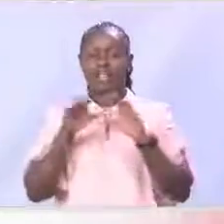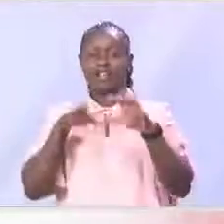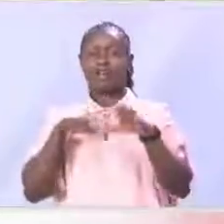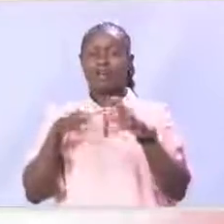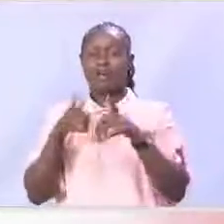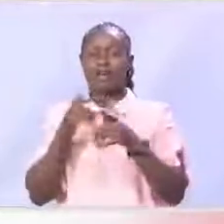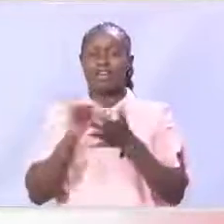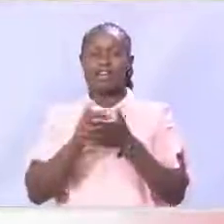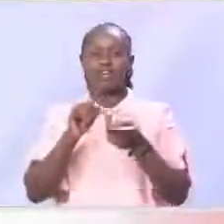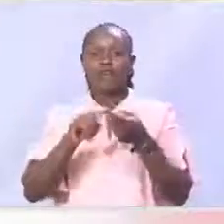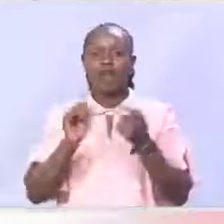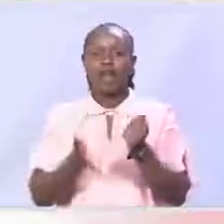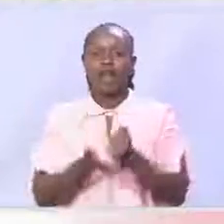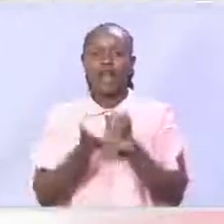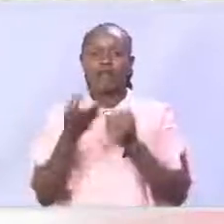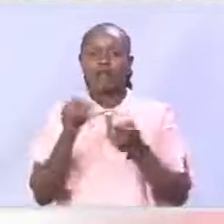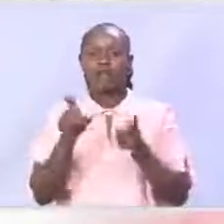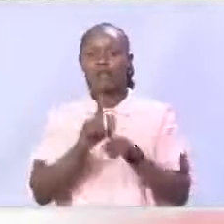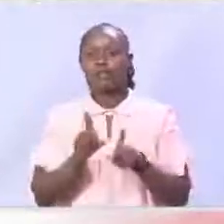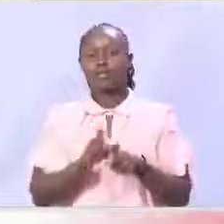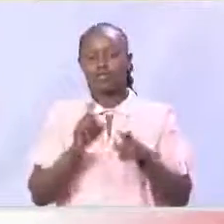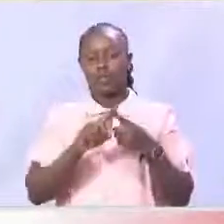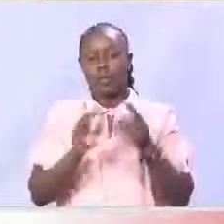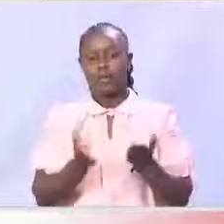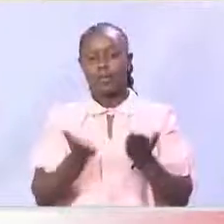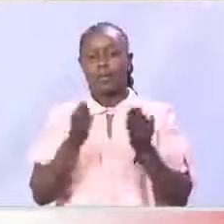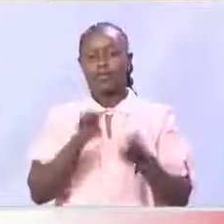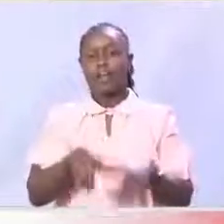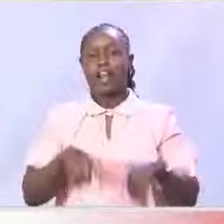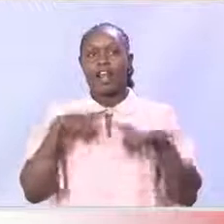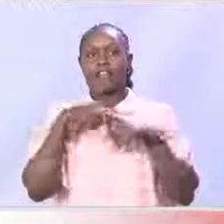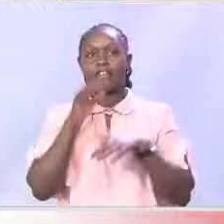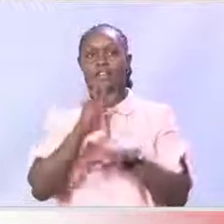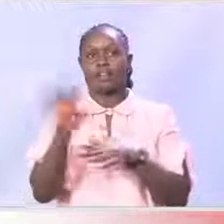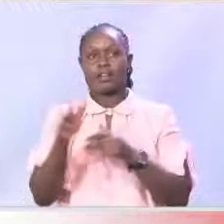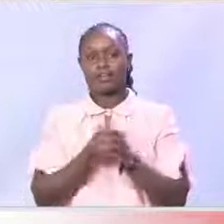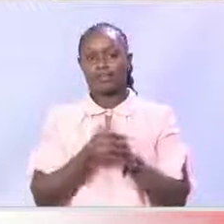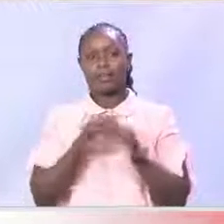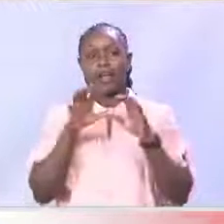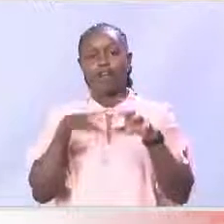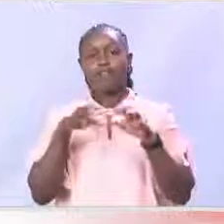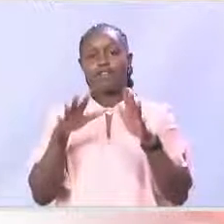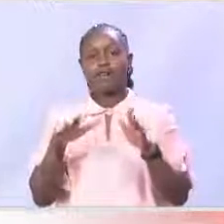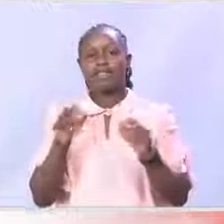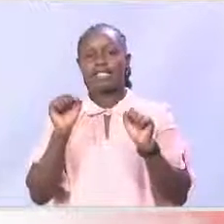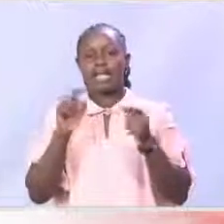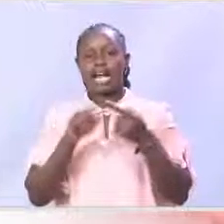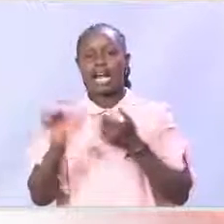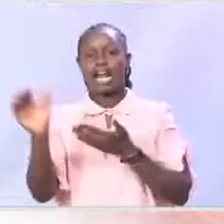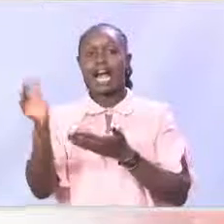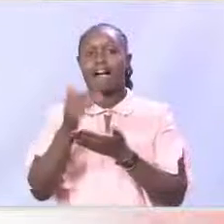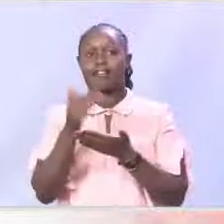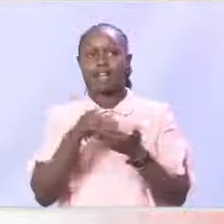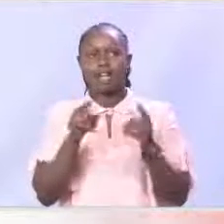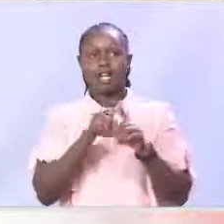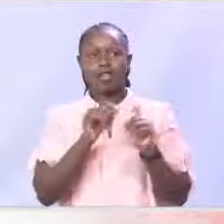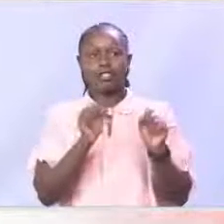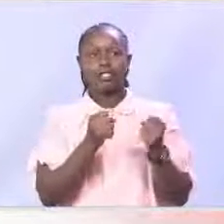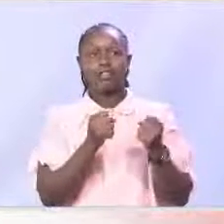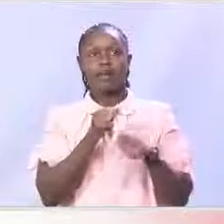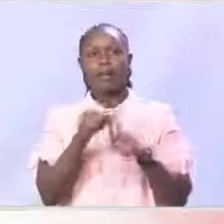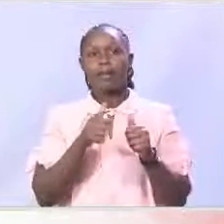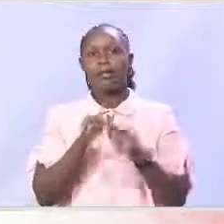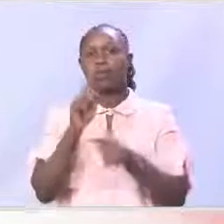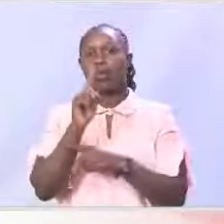manufaa, kwani itawapa fursa ya kuimarisha maisha yao. Farmer can harvest and sell groundnuts an acre a kilo right now